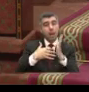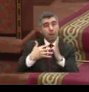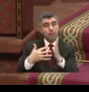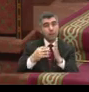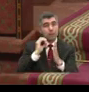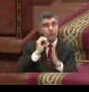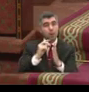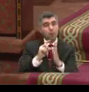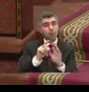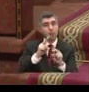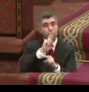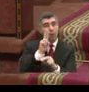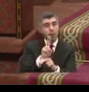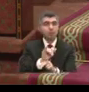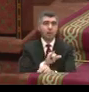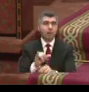الإحاطة.